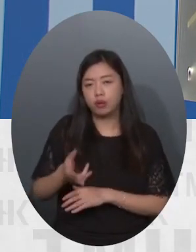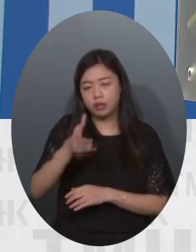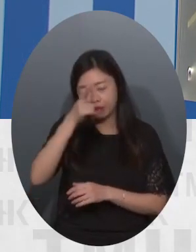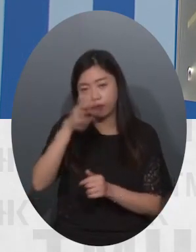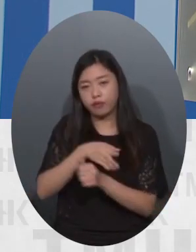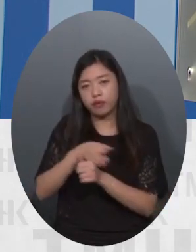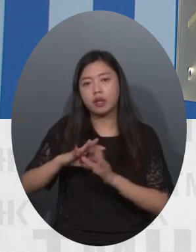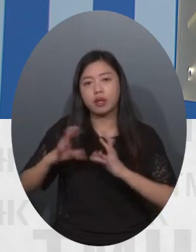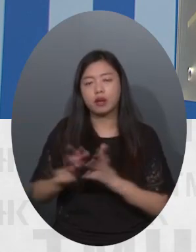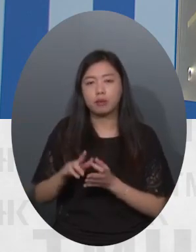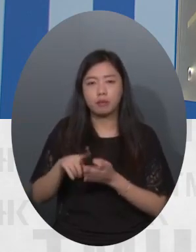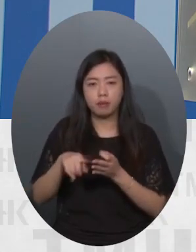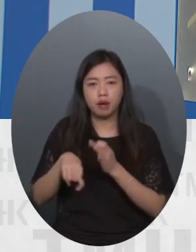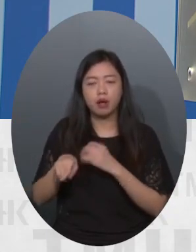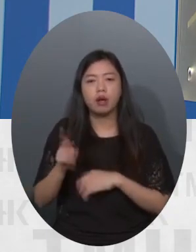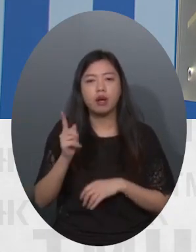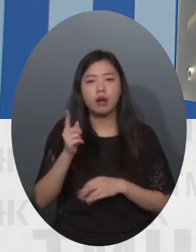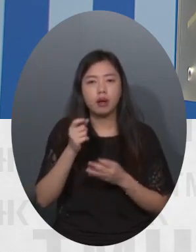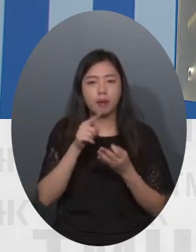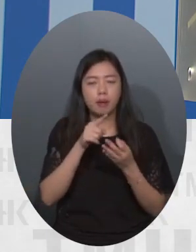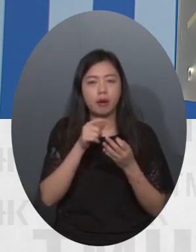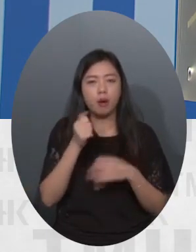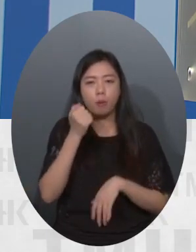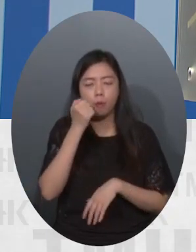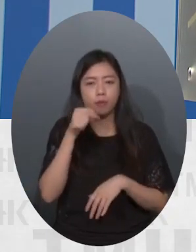構銀杏館，以幫助有需要的人士。